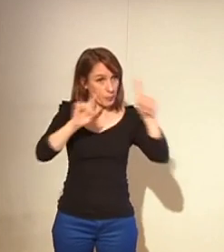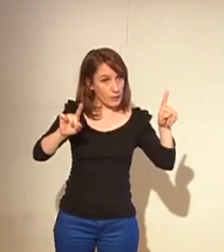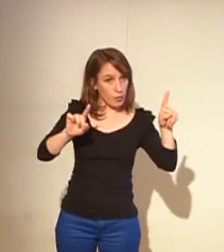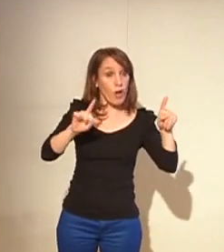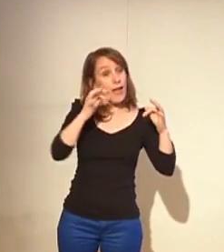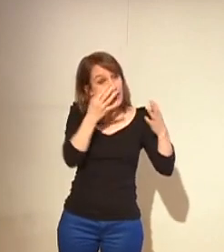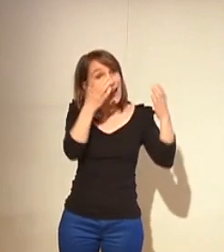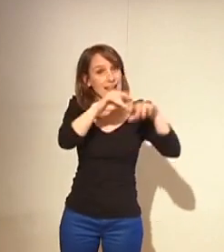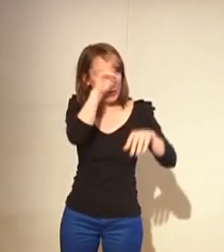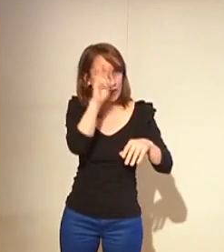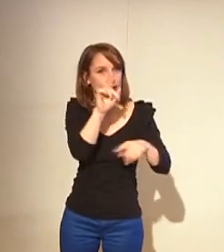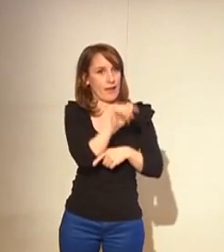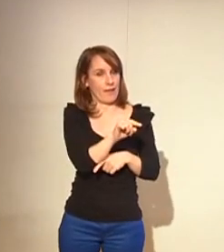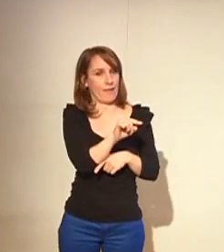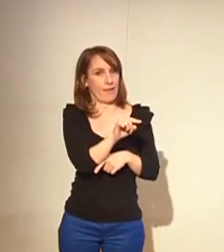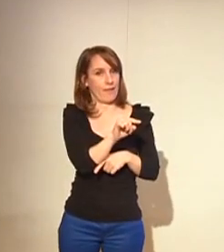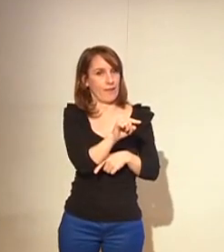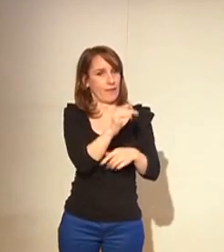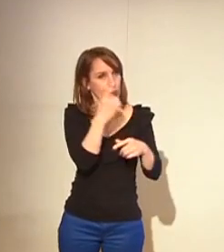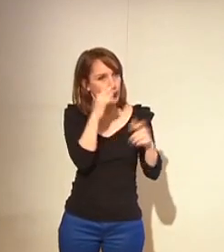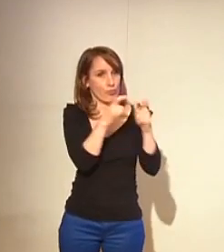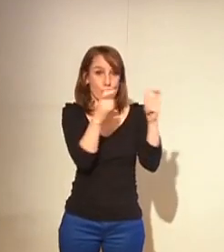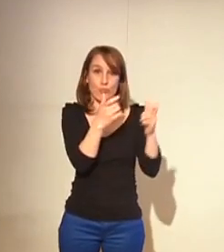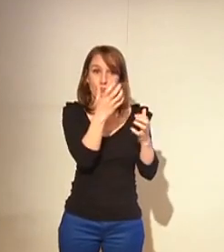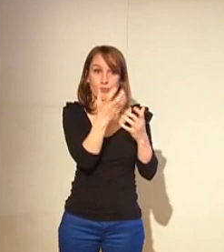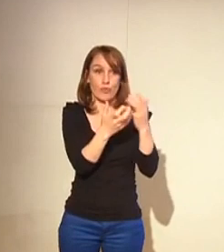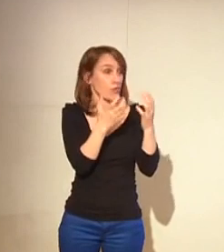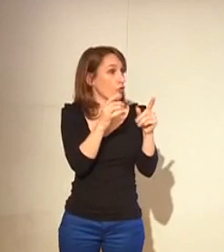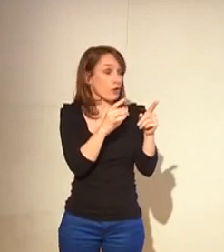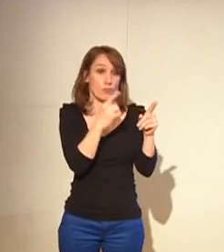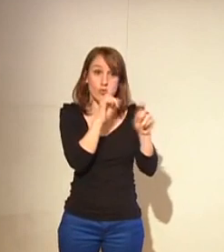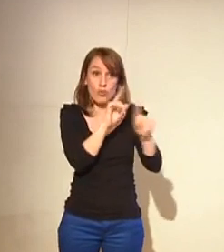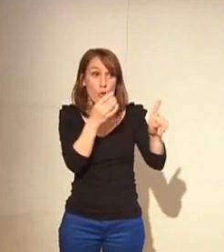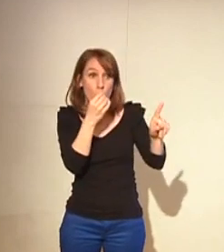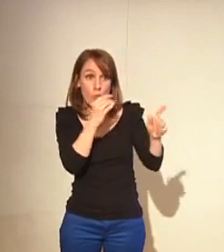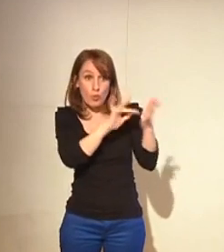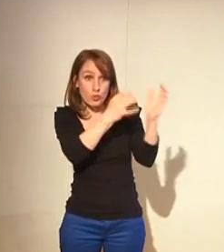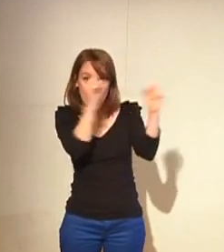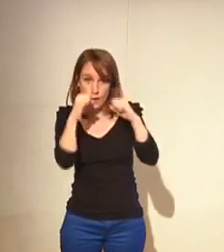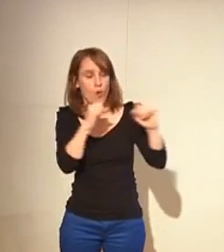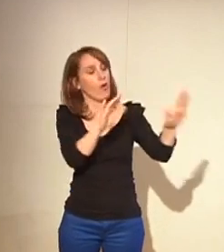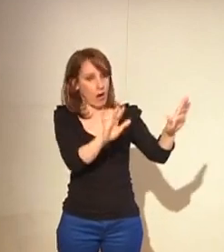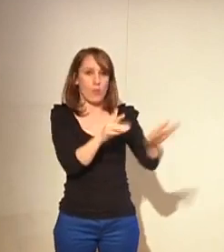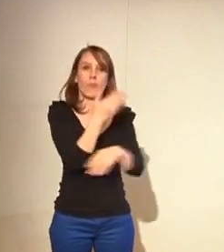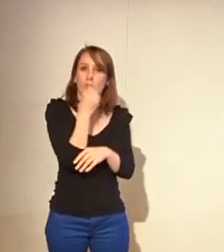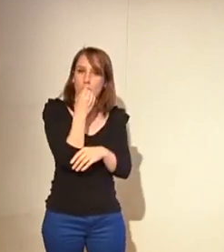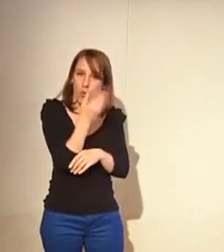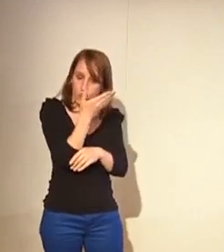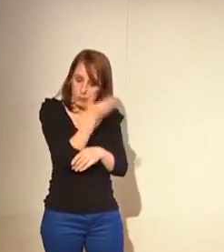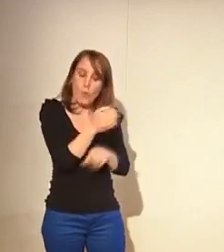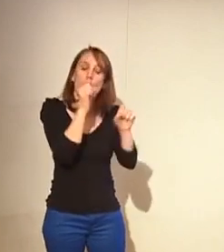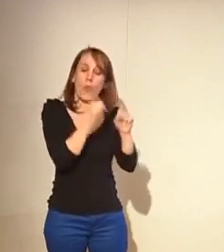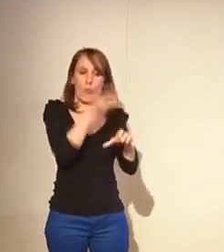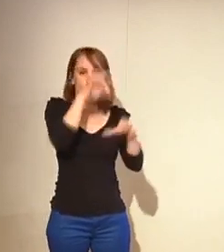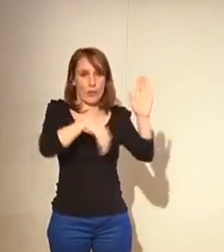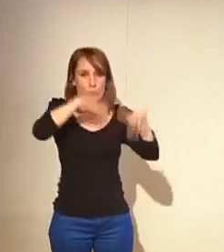l'assemblée générale ou non bon donc nous pouvons faire cela à